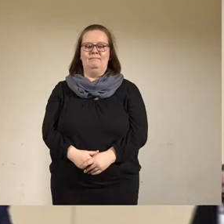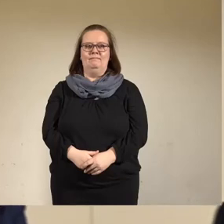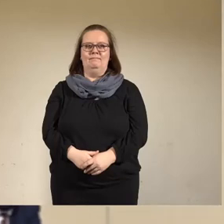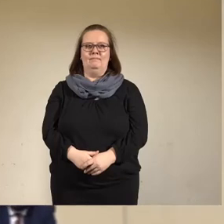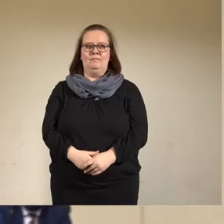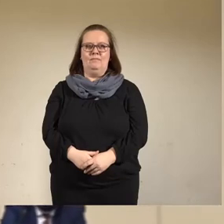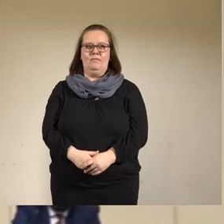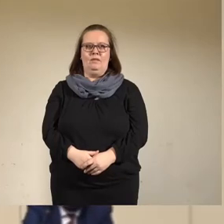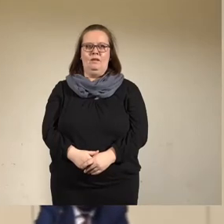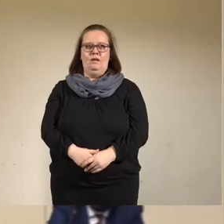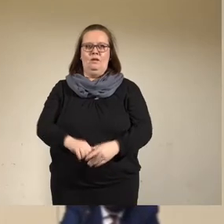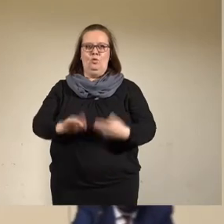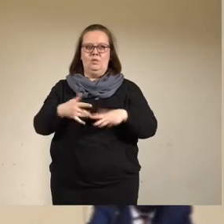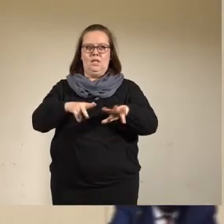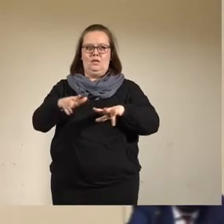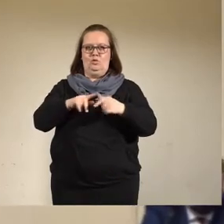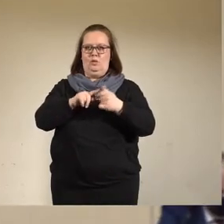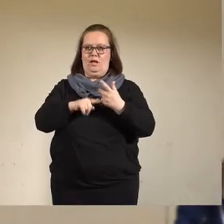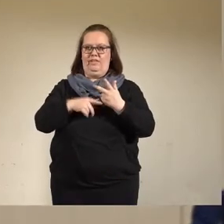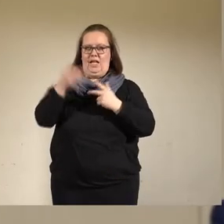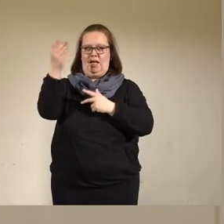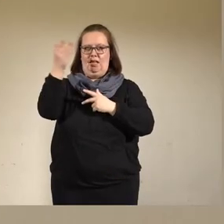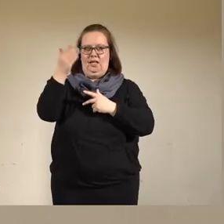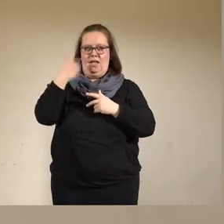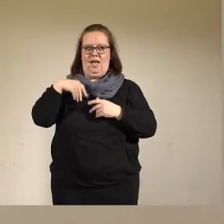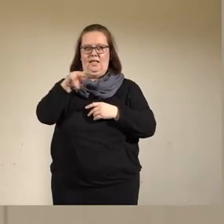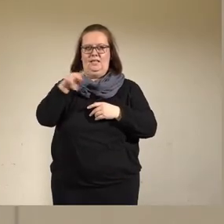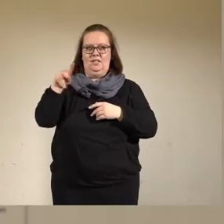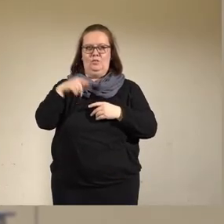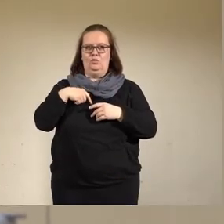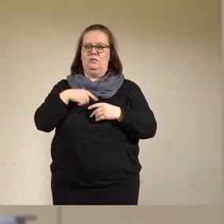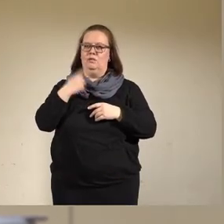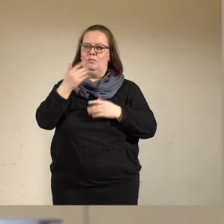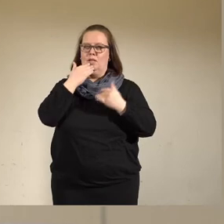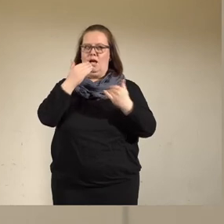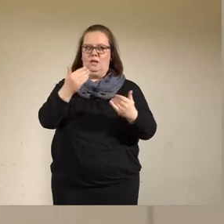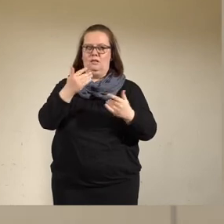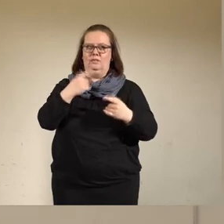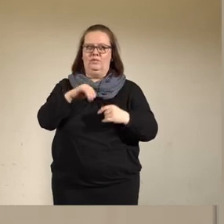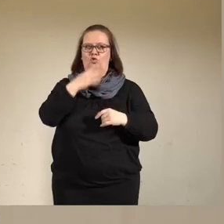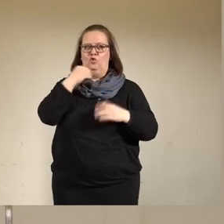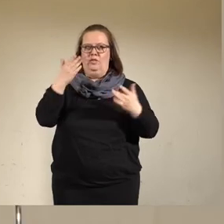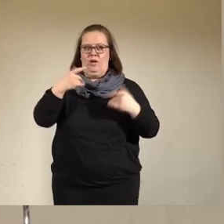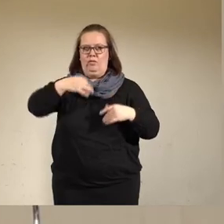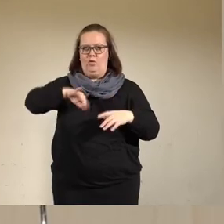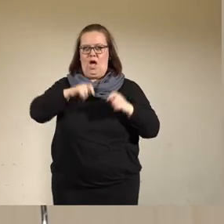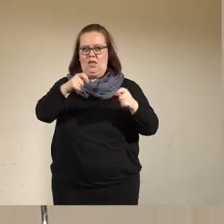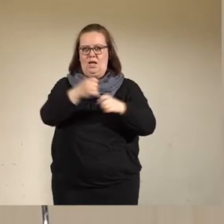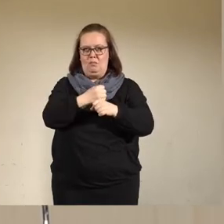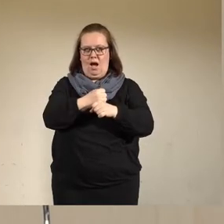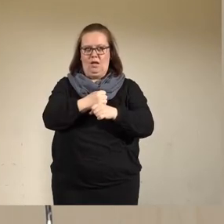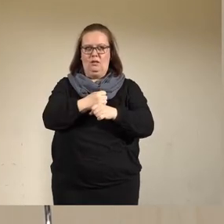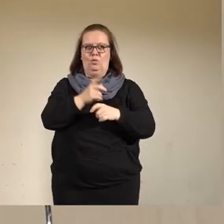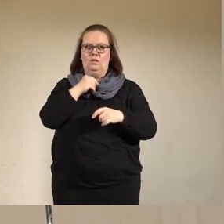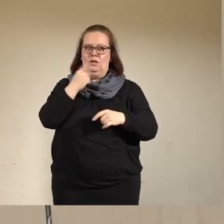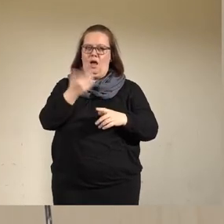Ich muss mal ganz kurz eine Reaktion auf einige Redebeiträge. Herr Kiesling, ich muss mich ausdrücklich bei Ihnen bedanken, dass Sie so schön Werbung für unseren Antrag machen und